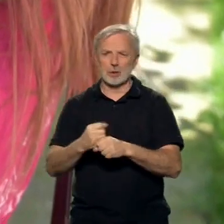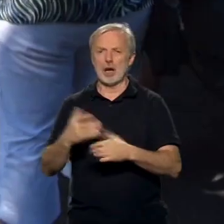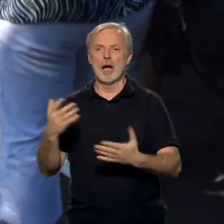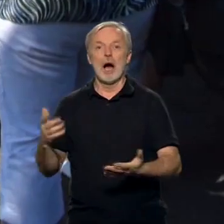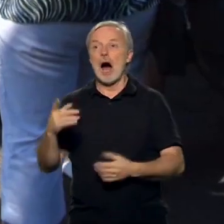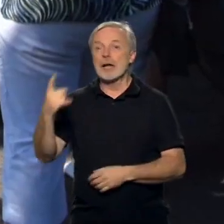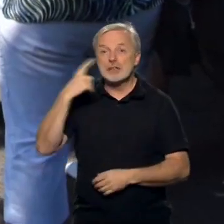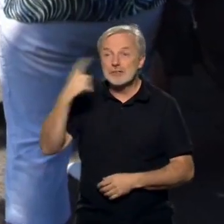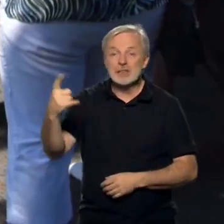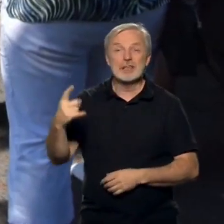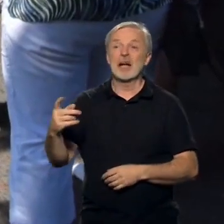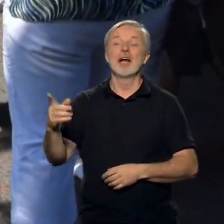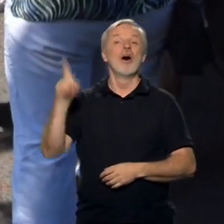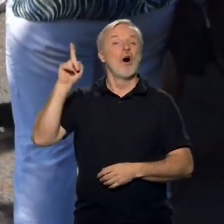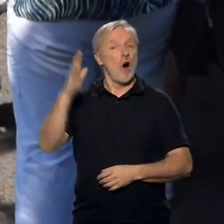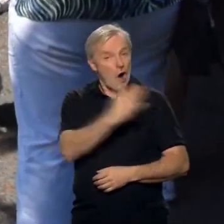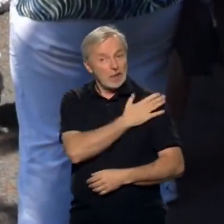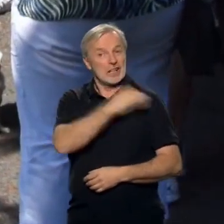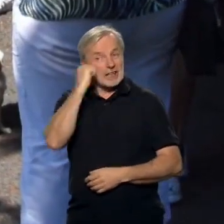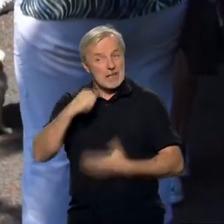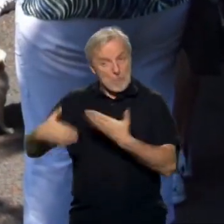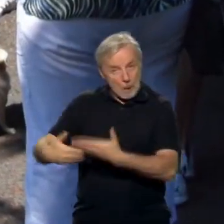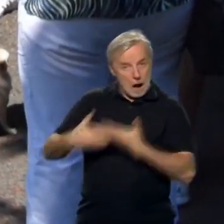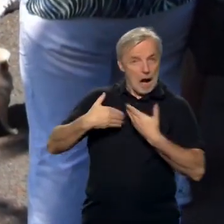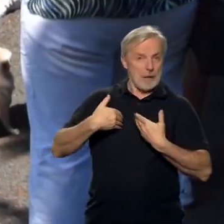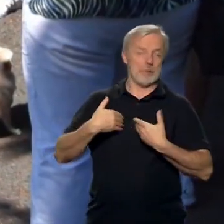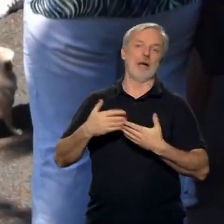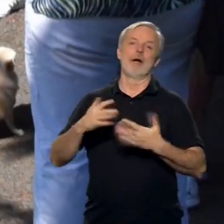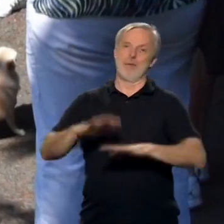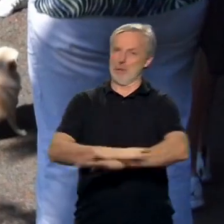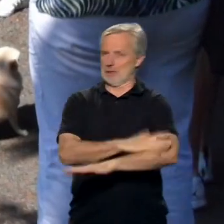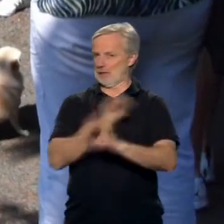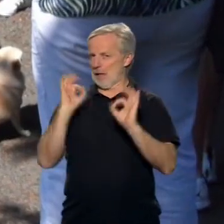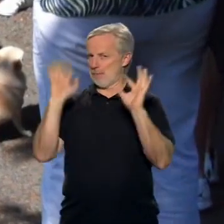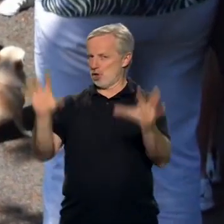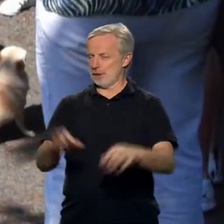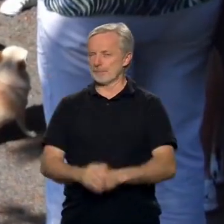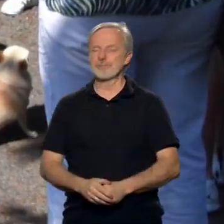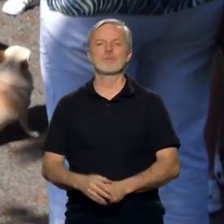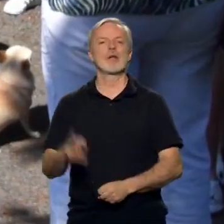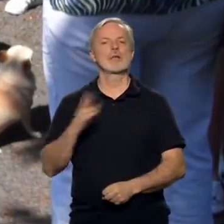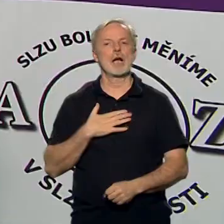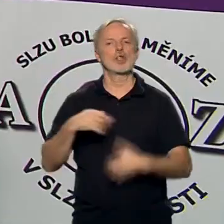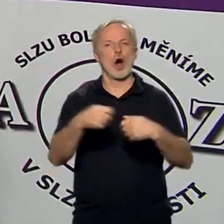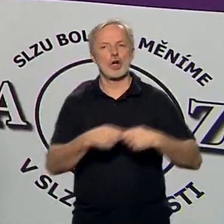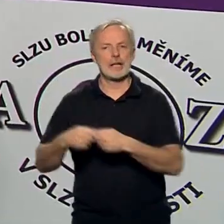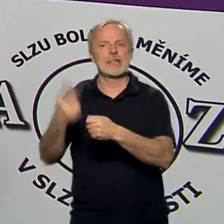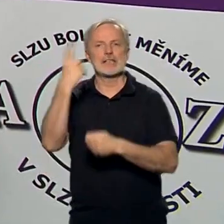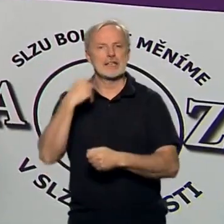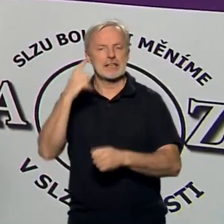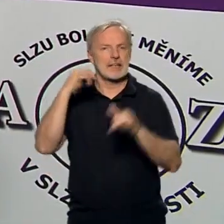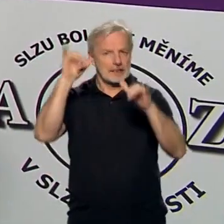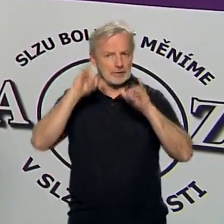až tak sama na všechno, tak je to takový veselější. Jo. Slza zvířat podniká dost velké a významné akce. Můžu